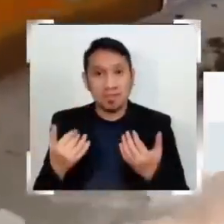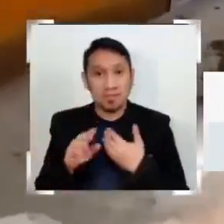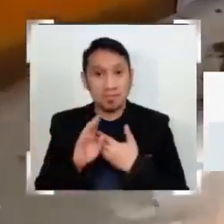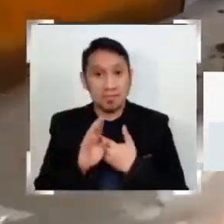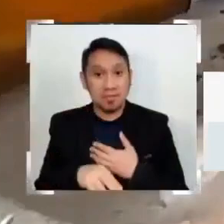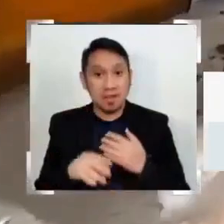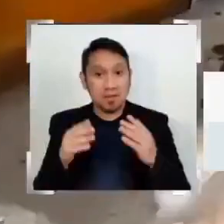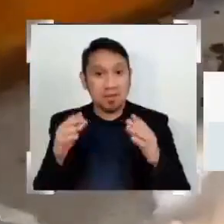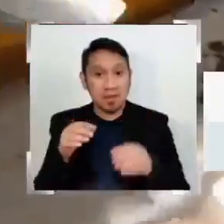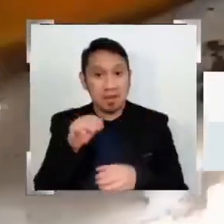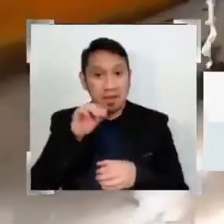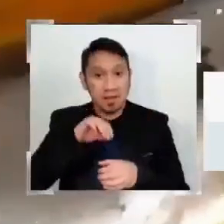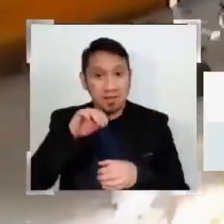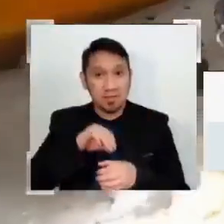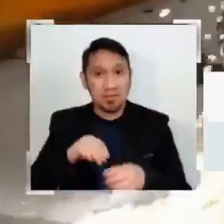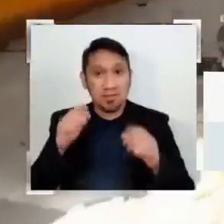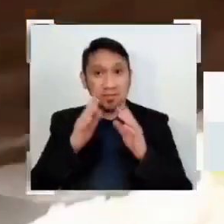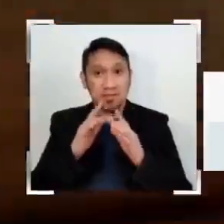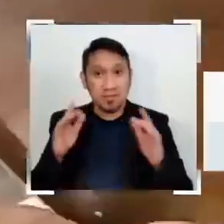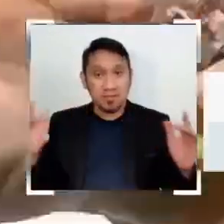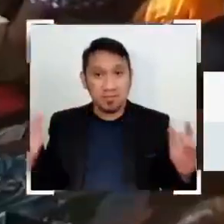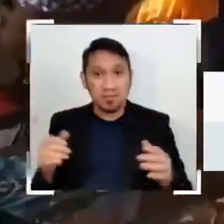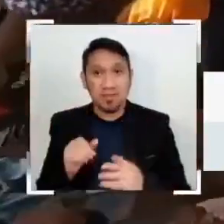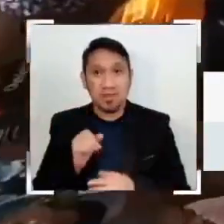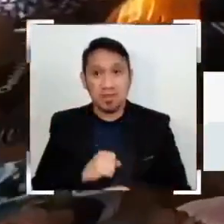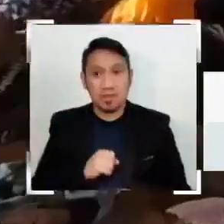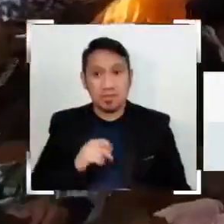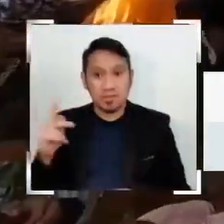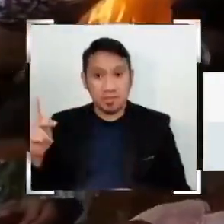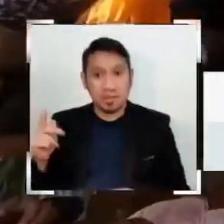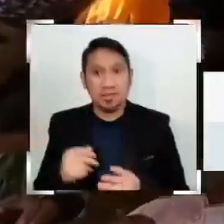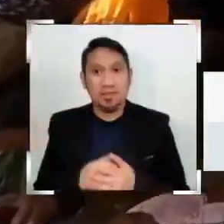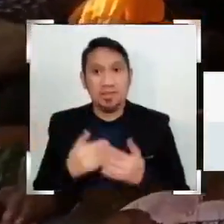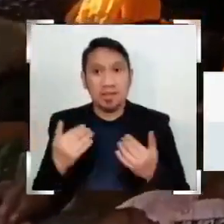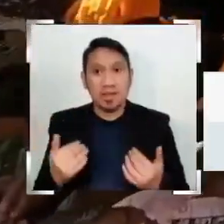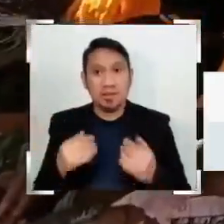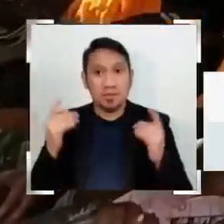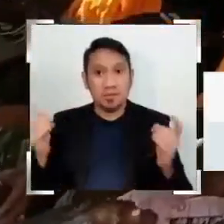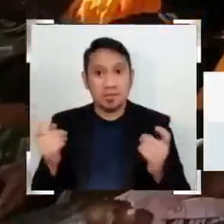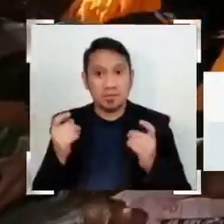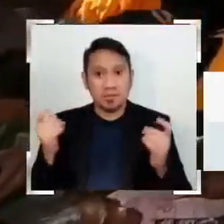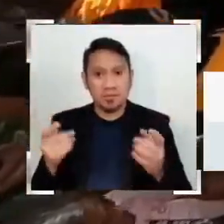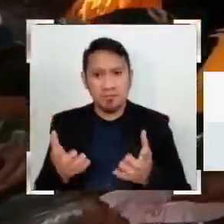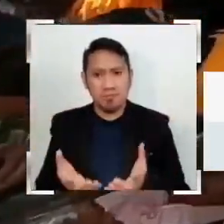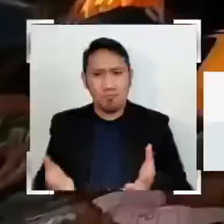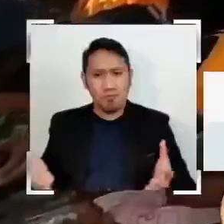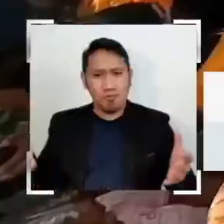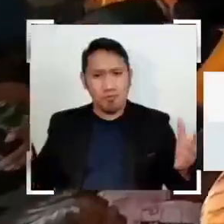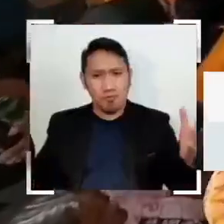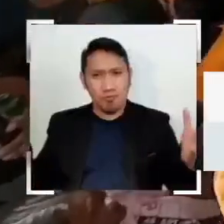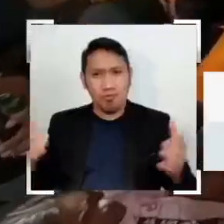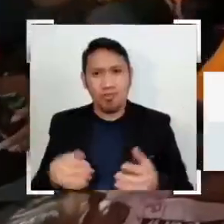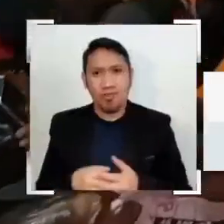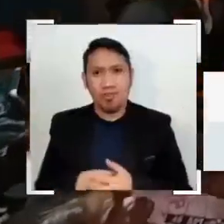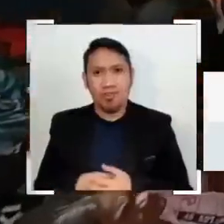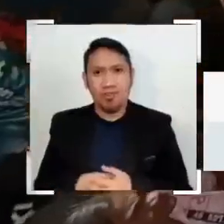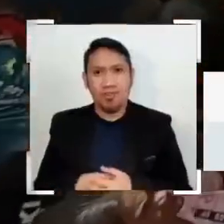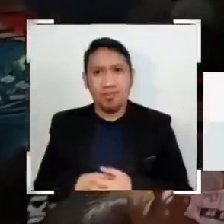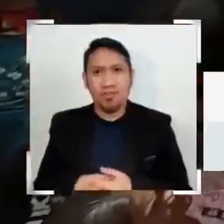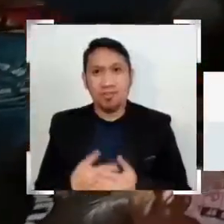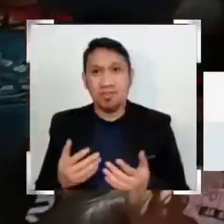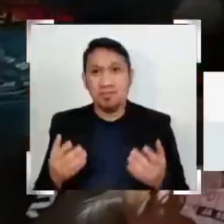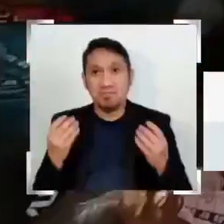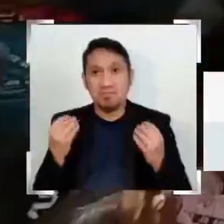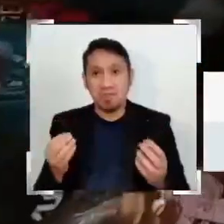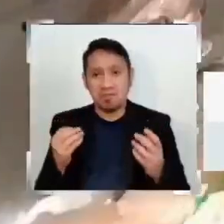sa Esperanza, Sultan Kudra, kung saan pinagsaluhan po ang higanteng halo-halo. Enjoy na enjoy ang mga